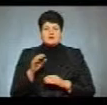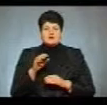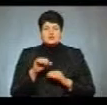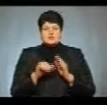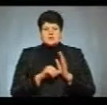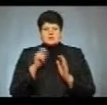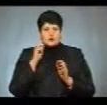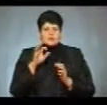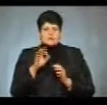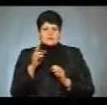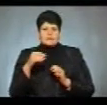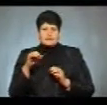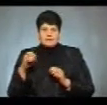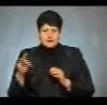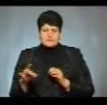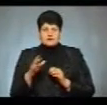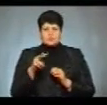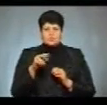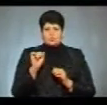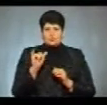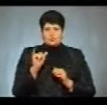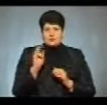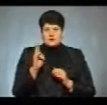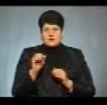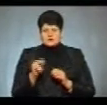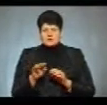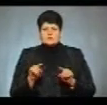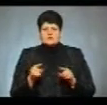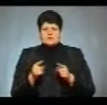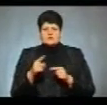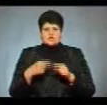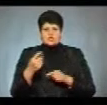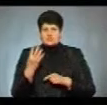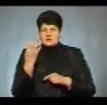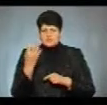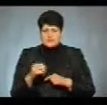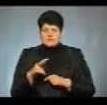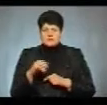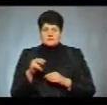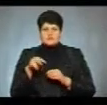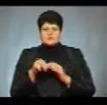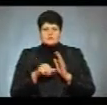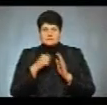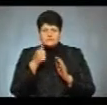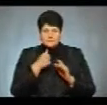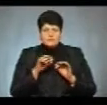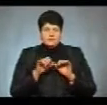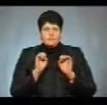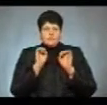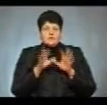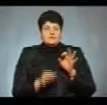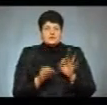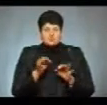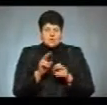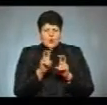і 19-річного Петра Лукача затримали через 4 дні. В липні 2016 року справу передали до суду. Її